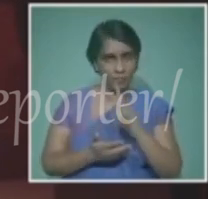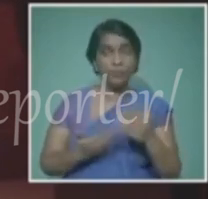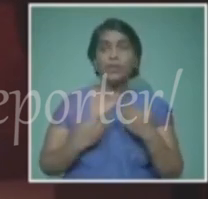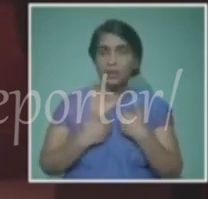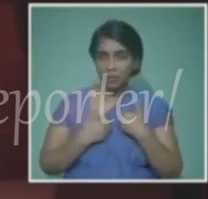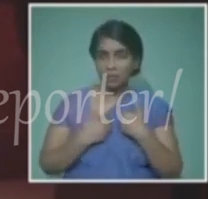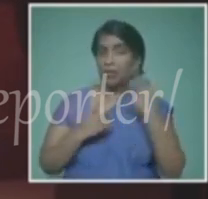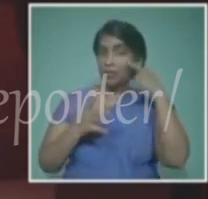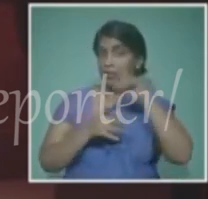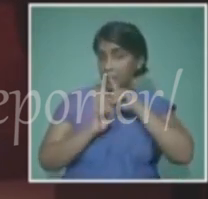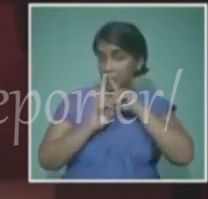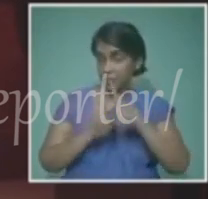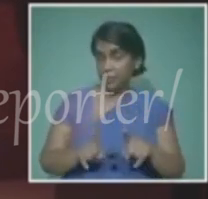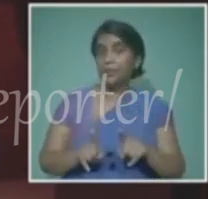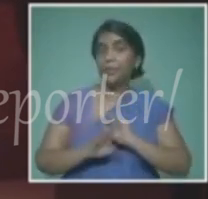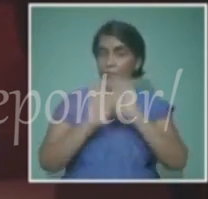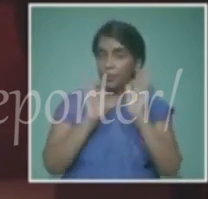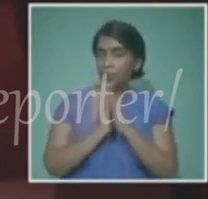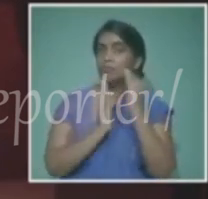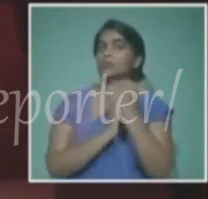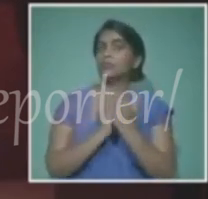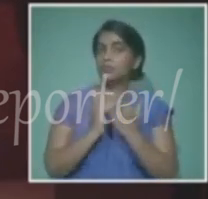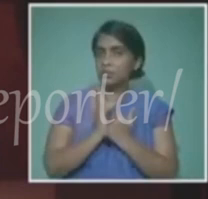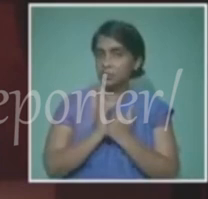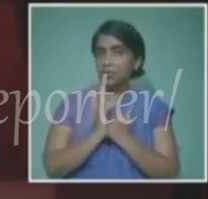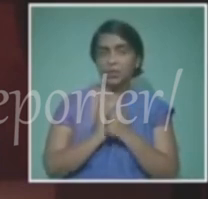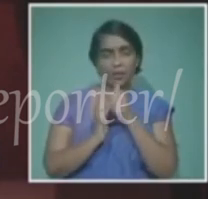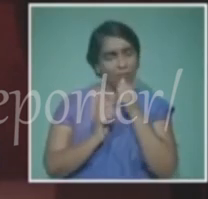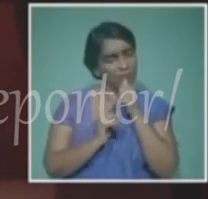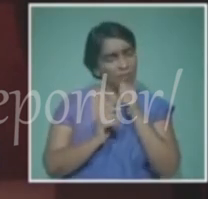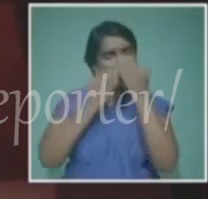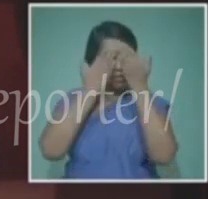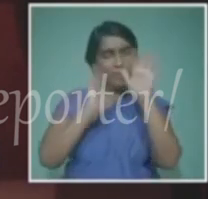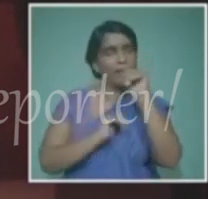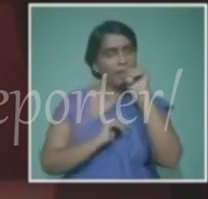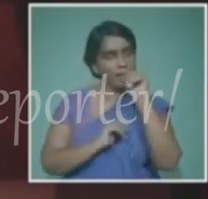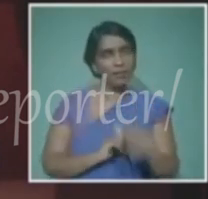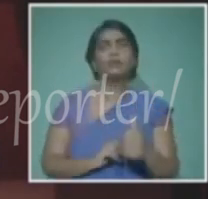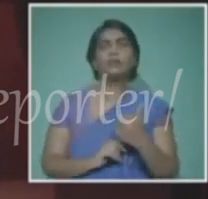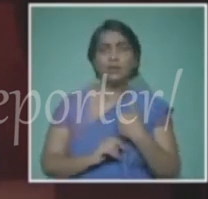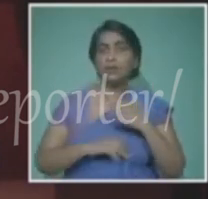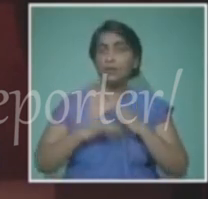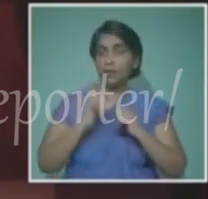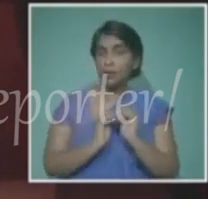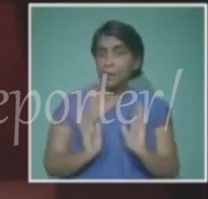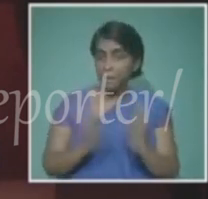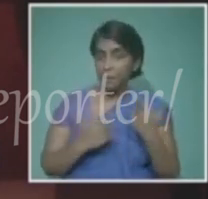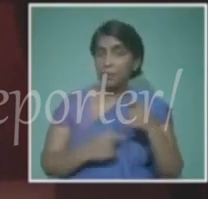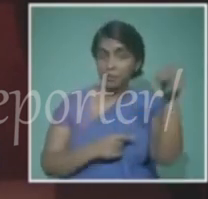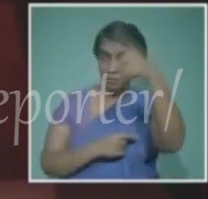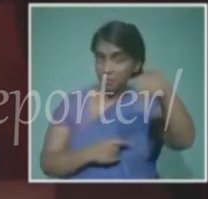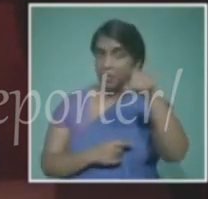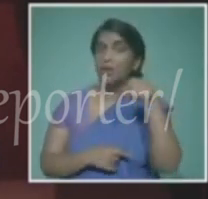අපි මේ ප්‍රකාශ කරපු මේ කරුණු කාරණා නිර්ව්‍යාජව සත්‍යවාදීව ක්‍රියාත්මක කරන්නට